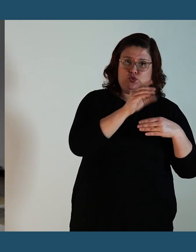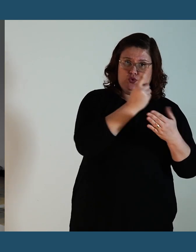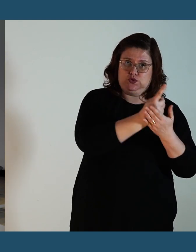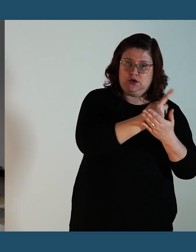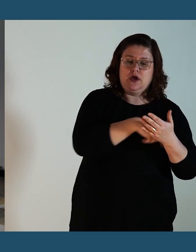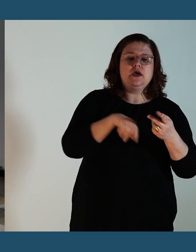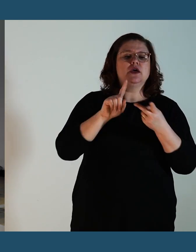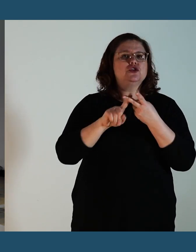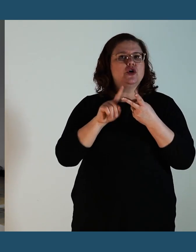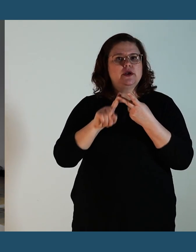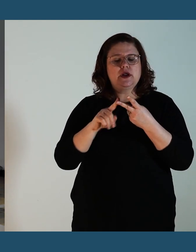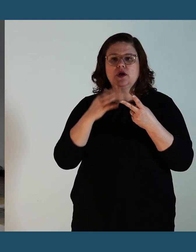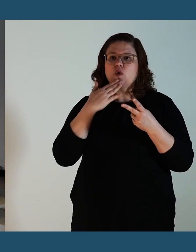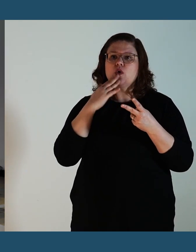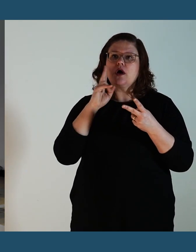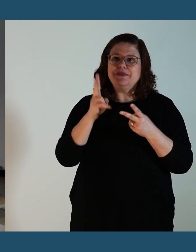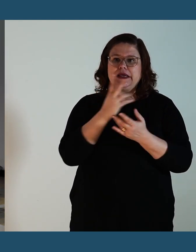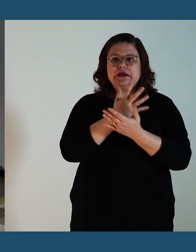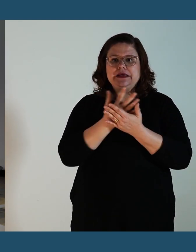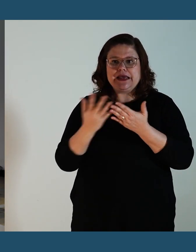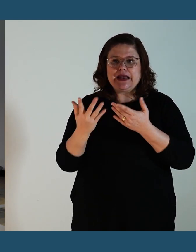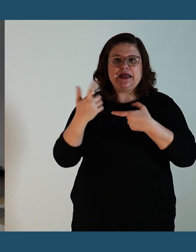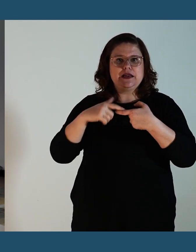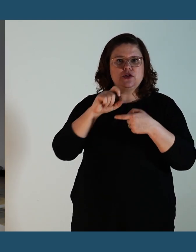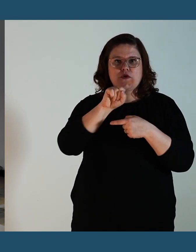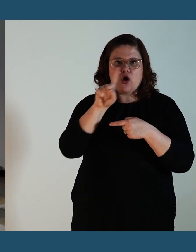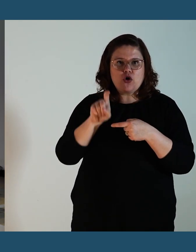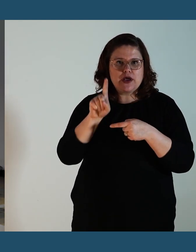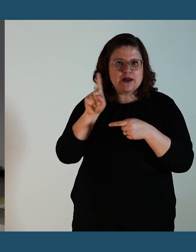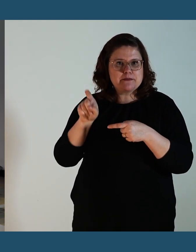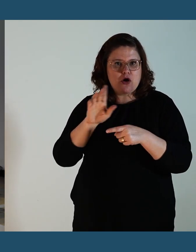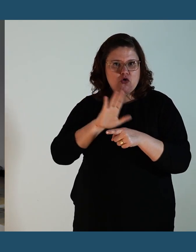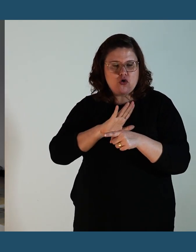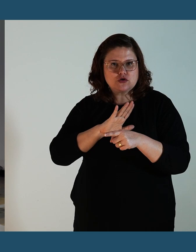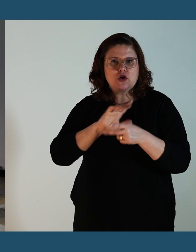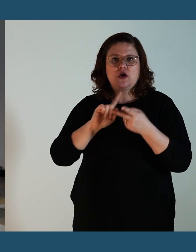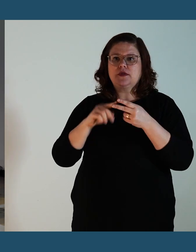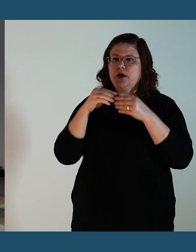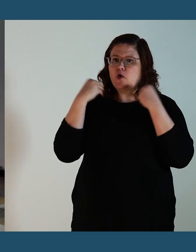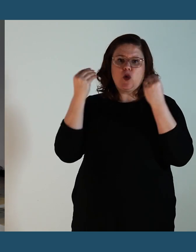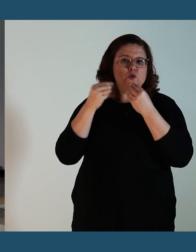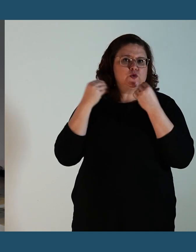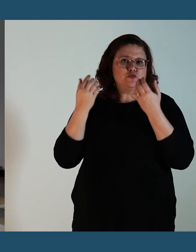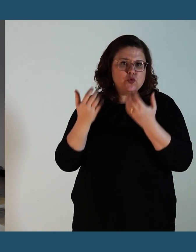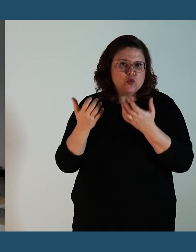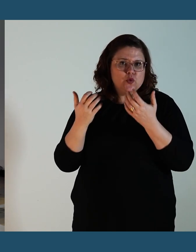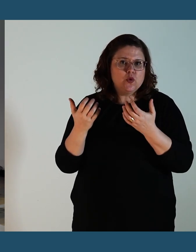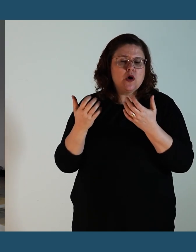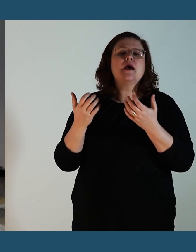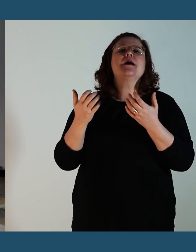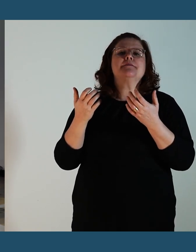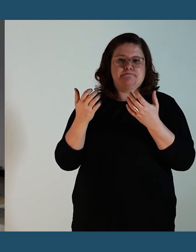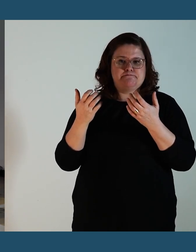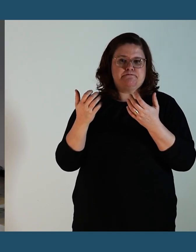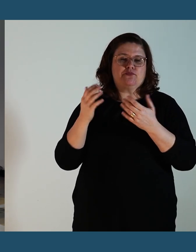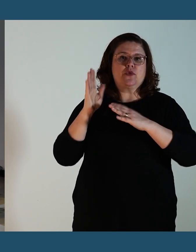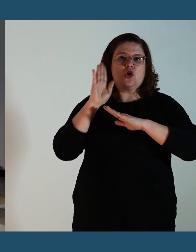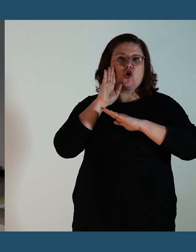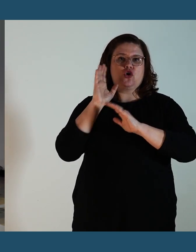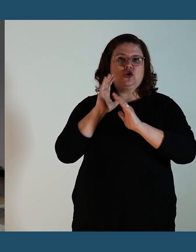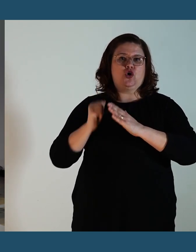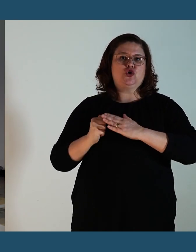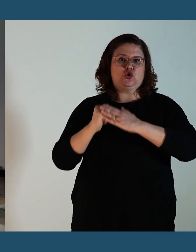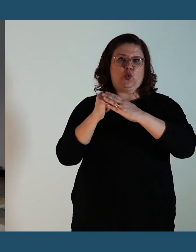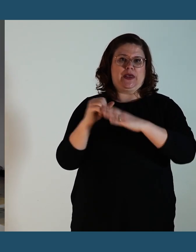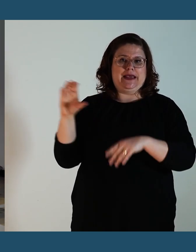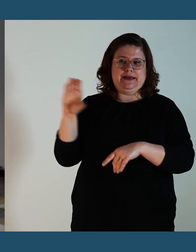oikeasti ehkä on kieliongelmia tai ovat oikeasti kouluttamattomia, niin siellä tietenkin kyllä se kotihoidon tuki on yksi